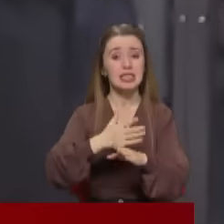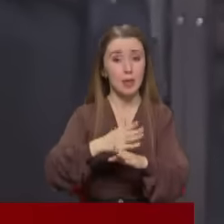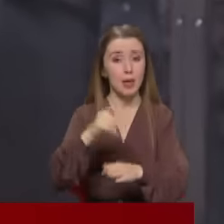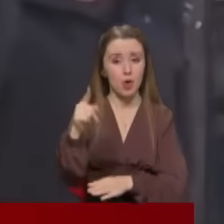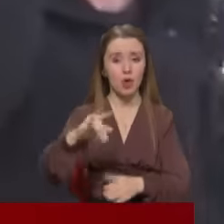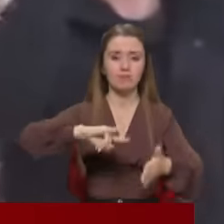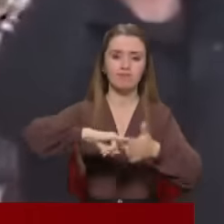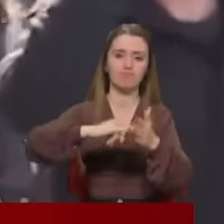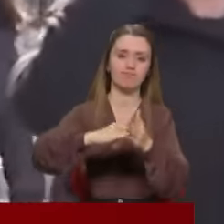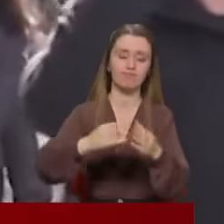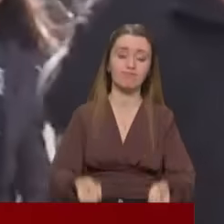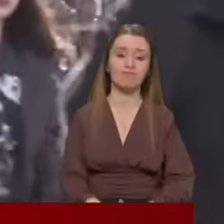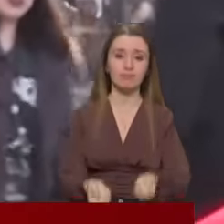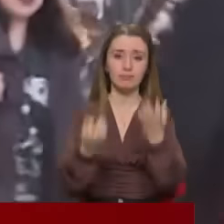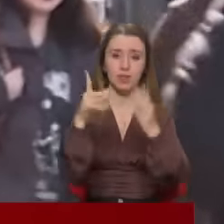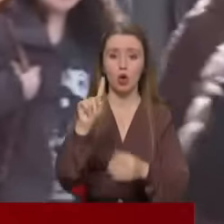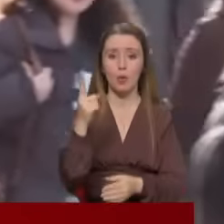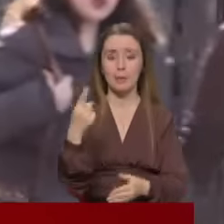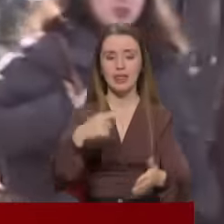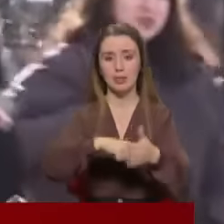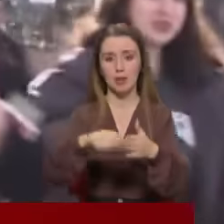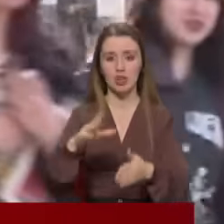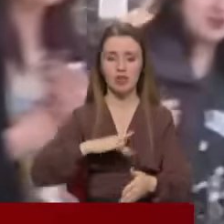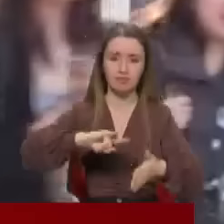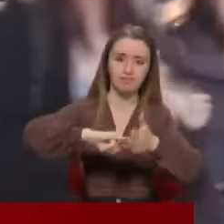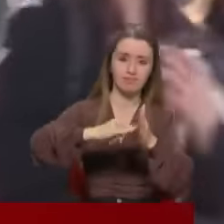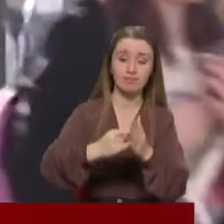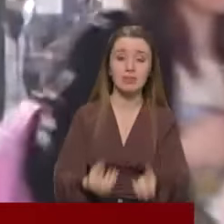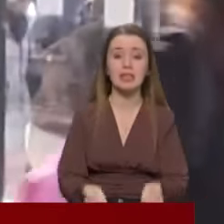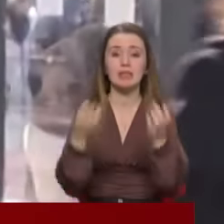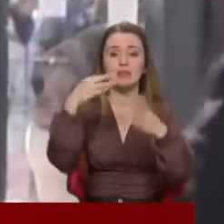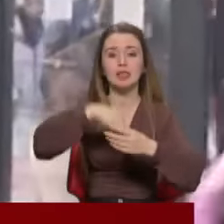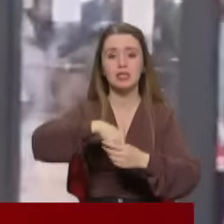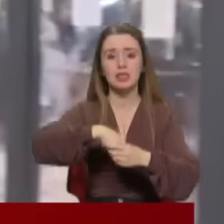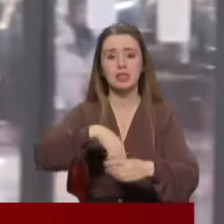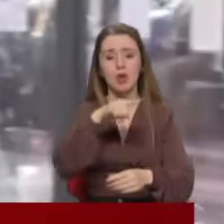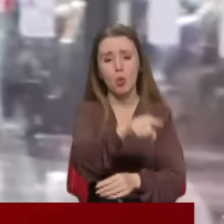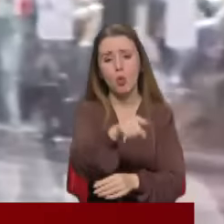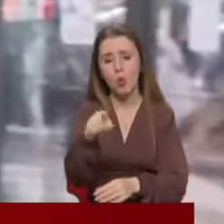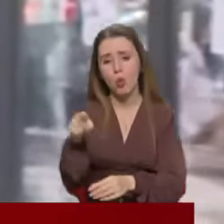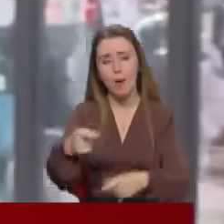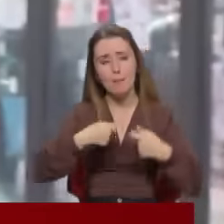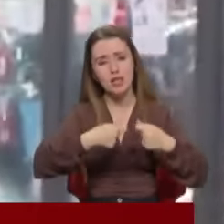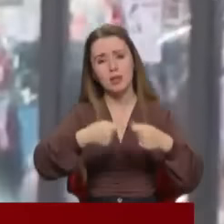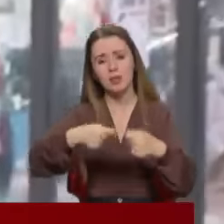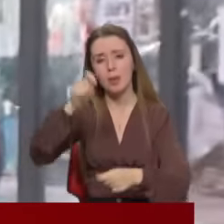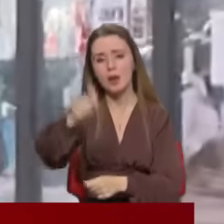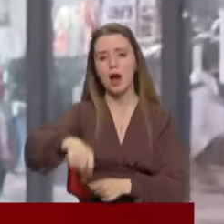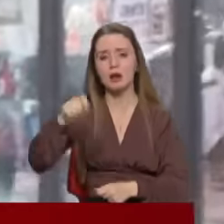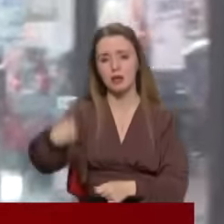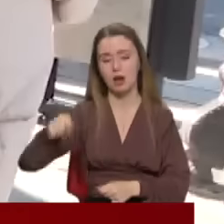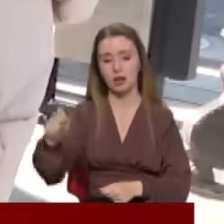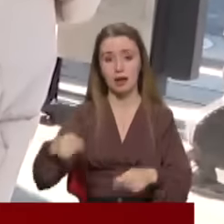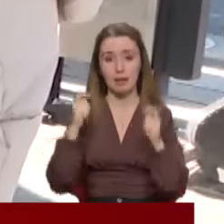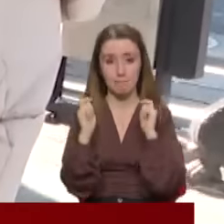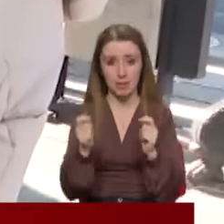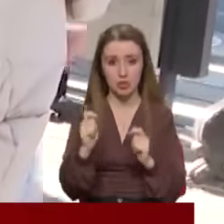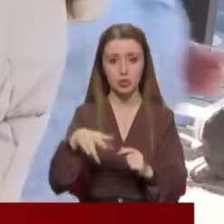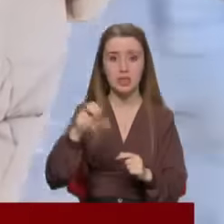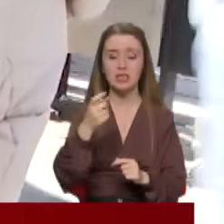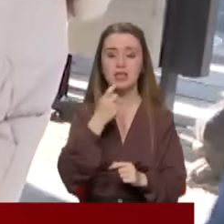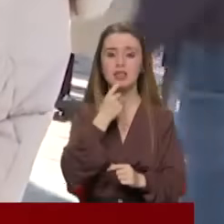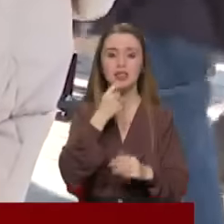vardı, geçim sıkıntısı. 10 bin lira emekli maaşıyla geçinemediği için A'dan Z'ye tüm harcamalarını kredi kartından yapmak zorunda kalan